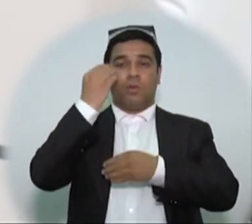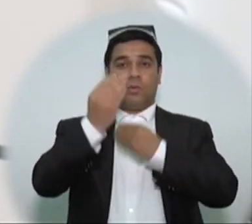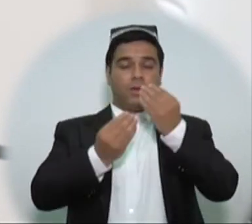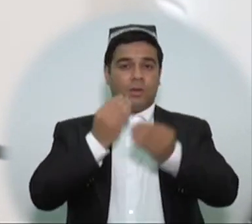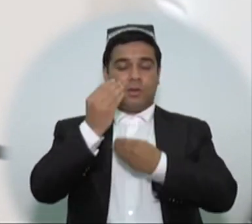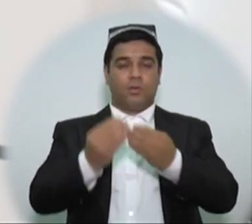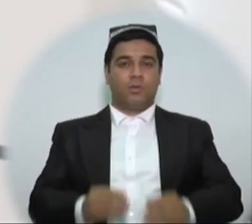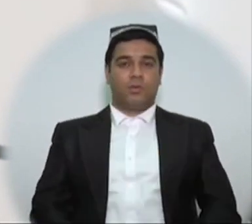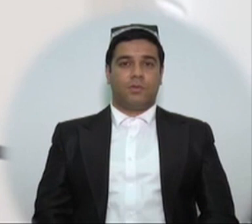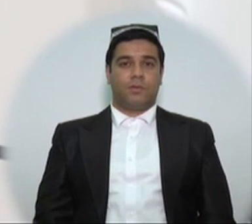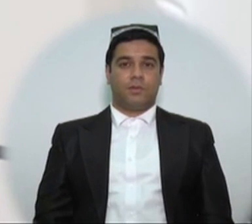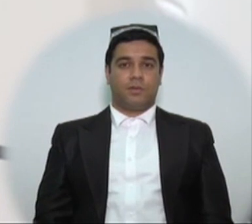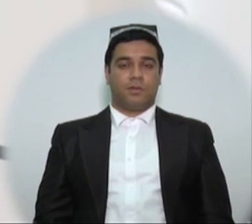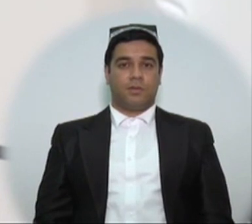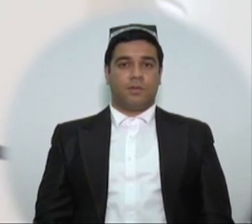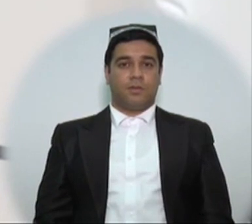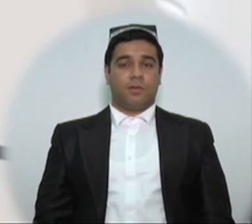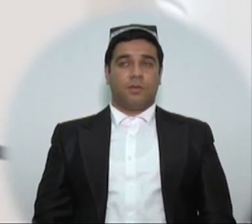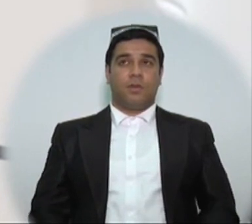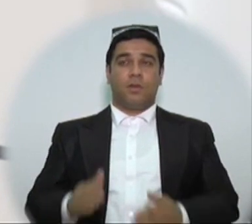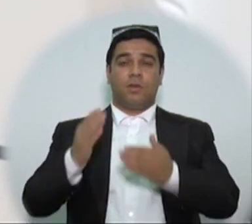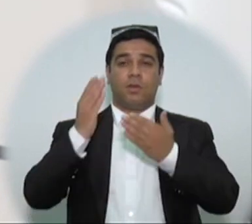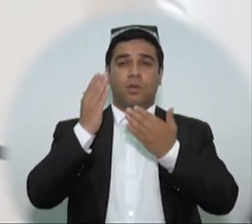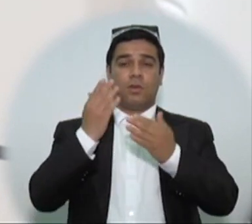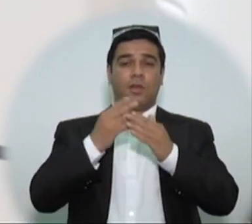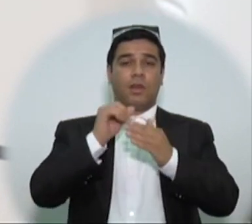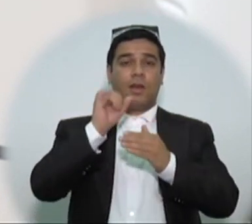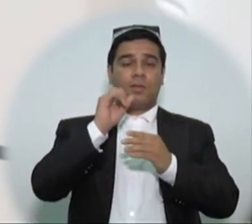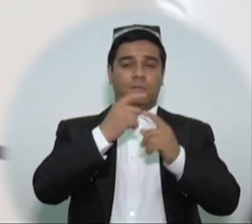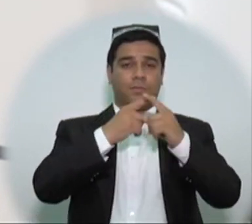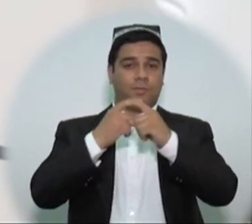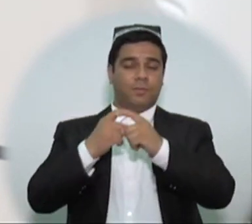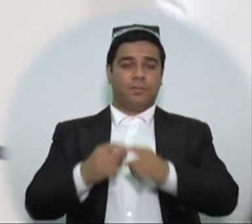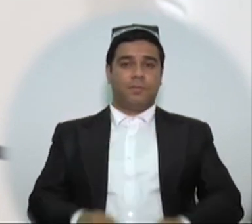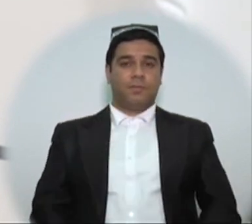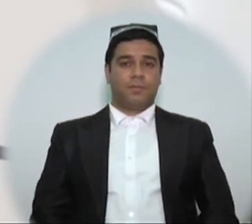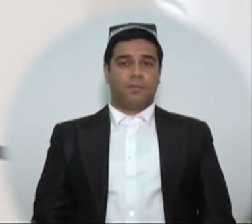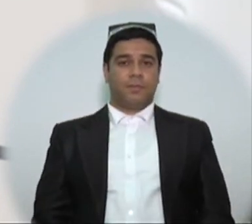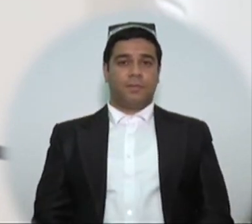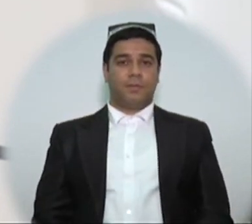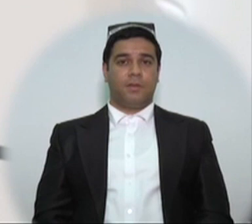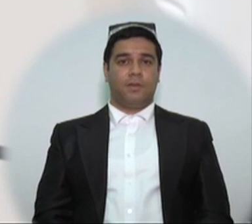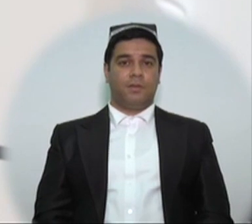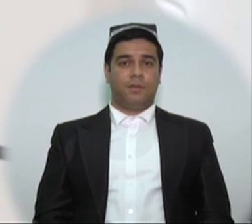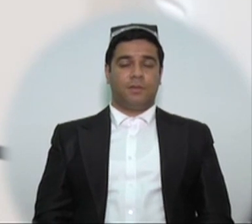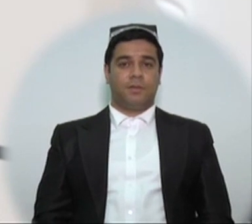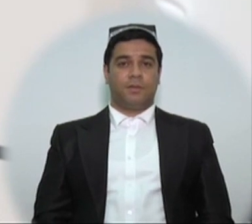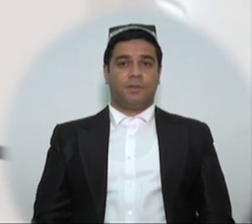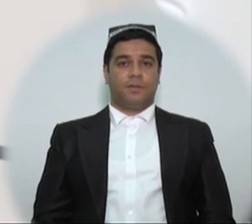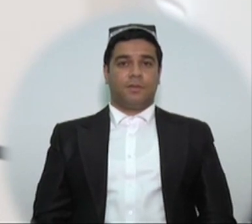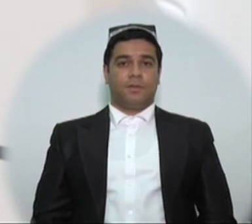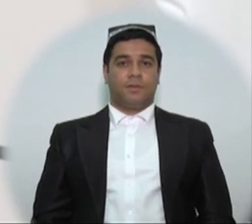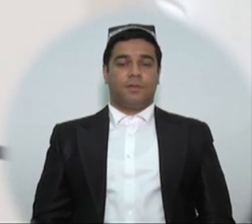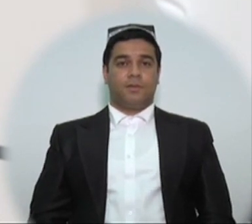ve berekatuh. Allahümme la sehle illa ma cealtehu sehlen ve inşi'te cealtel hazne sehlen bi